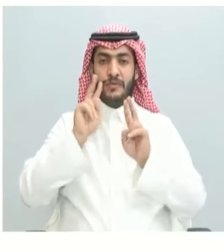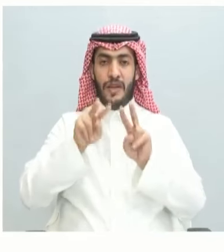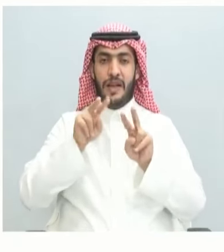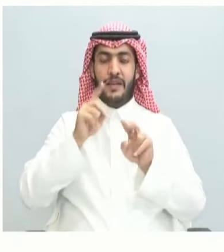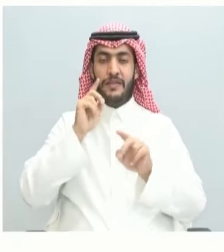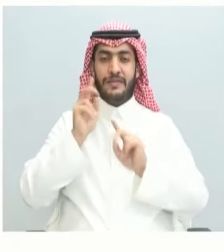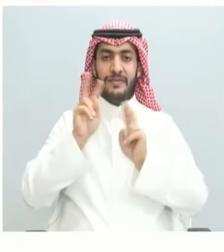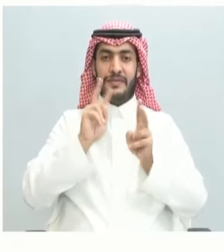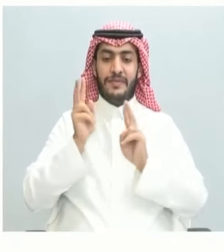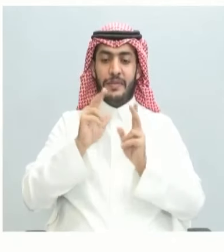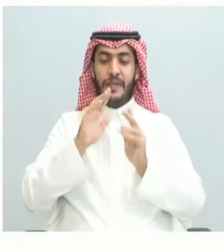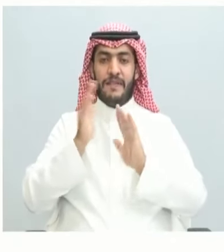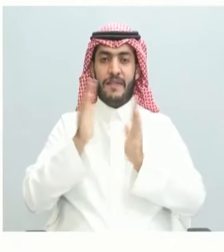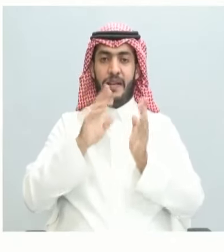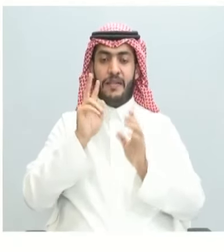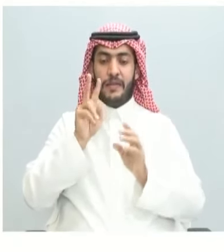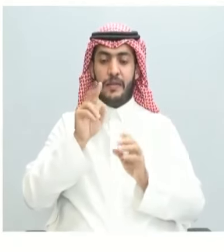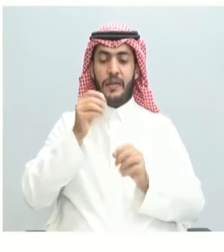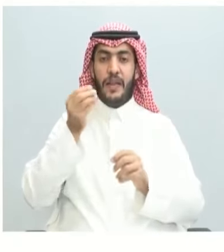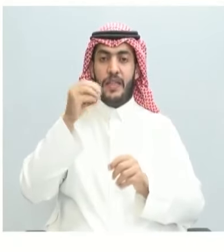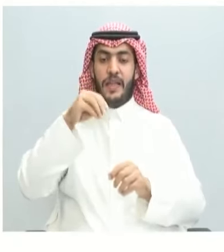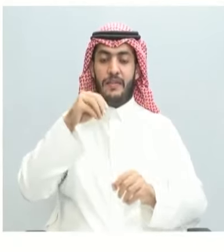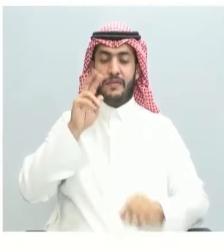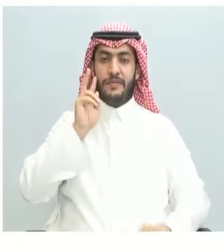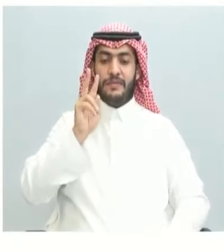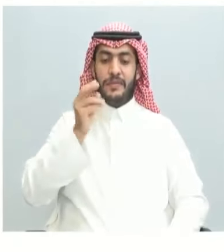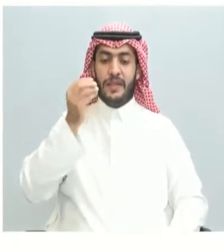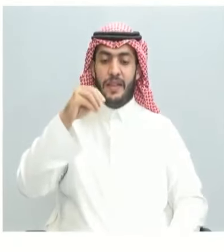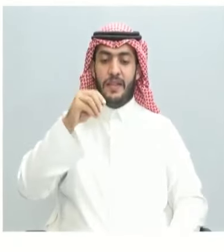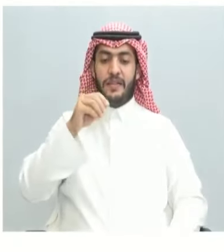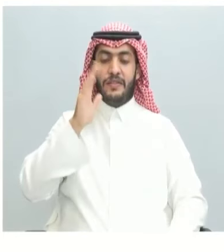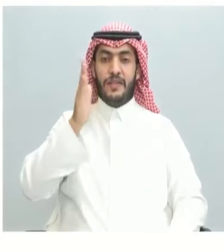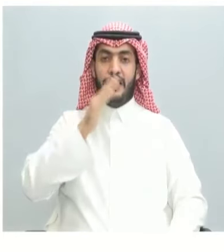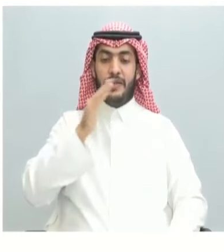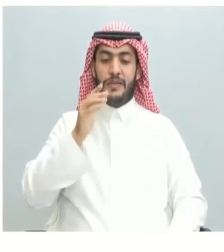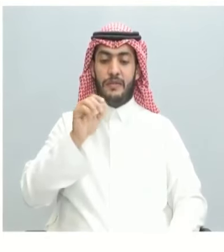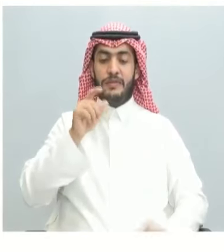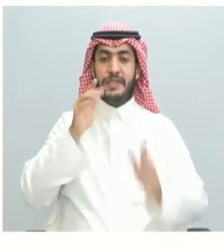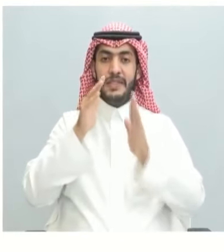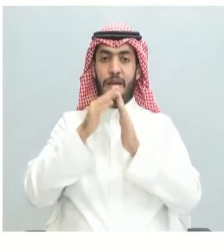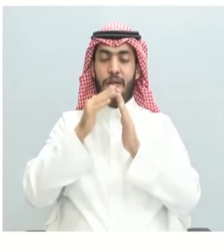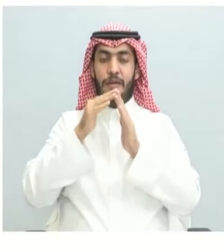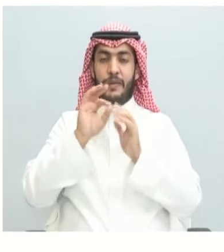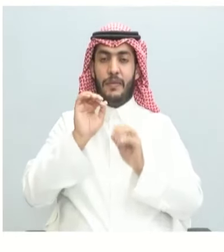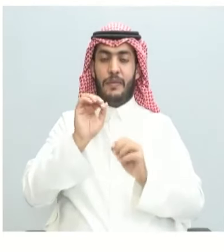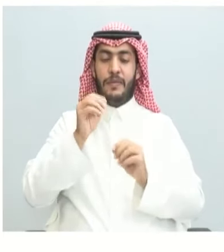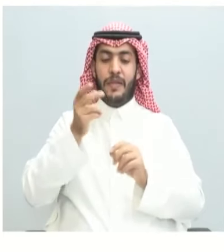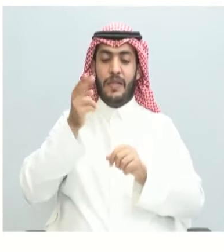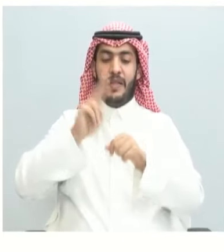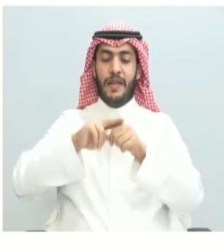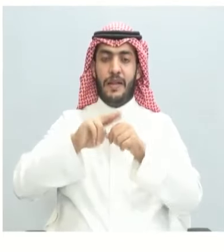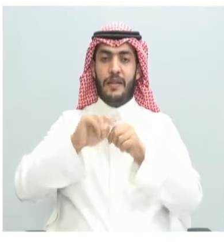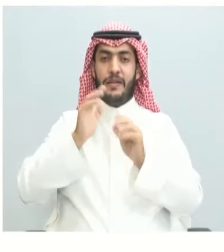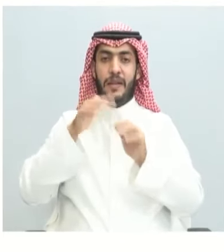المقطع البرمجي لما نقوم باضافتها لاحظوا اضافه اتجه نحو الاتجاه ونغير الزاويه سيقوم بالتكرار